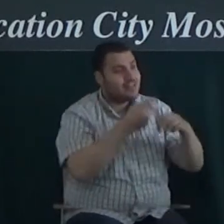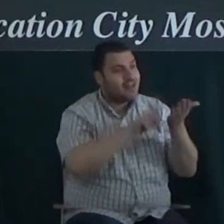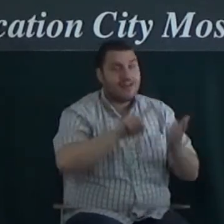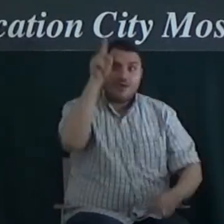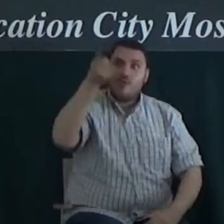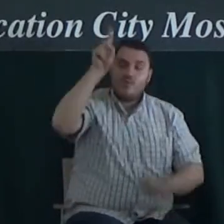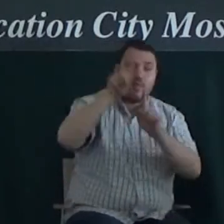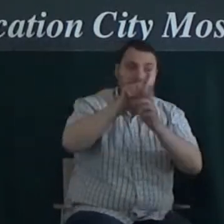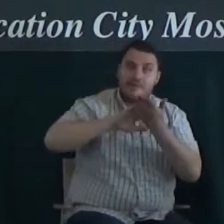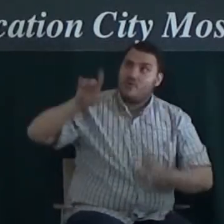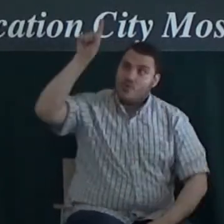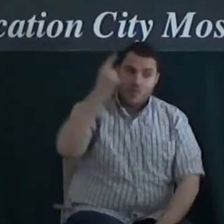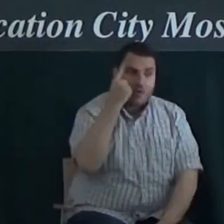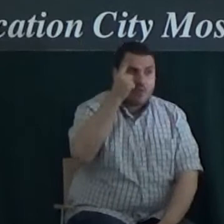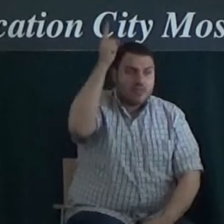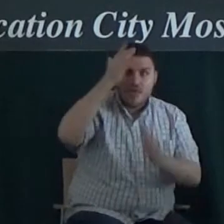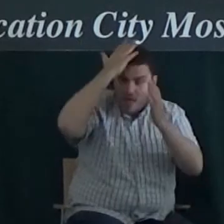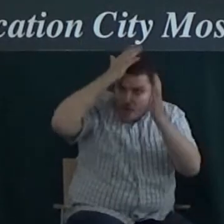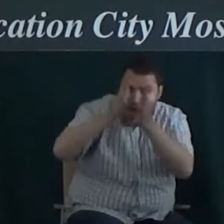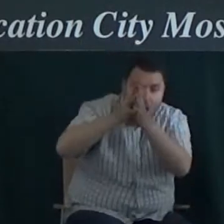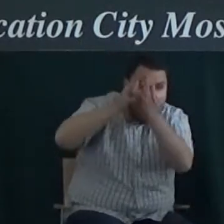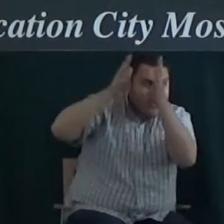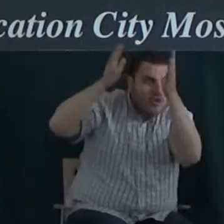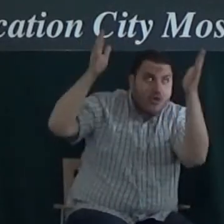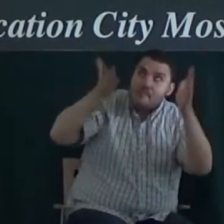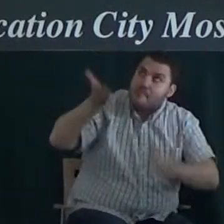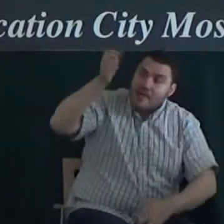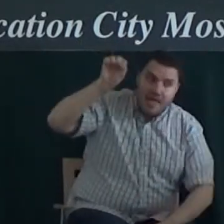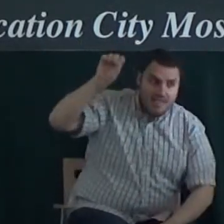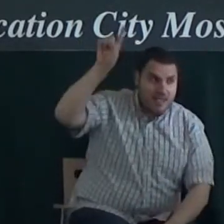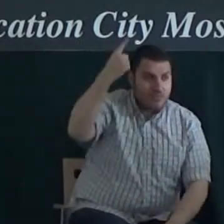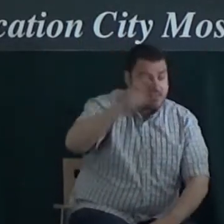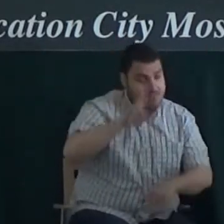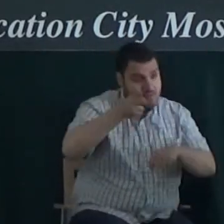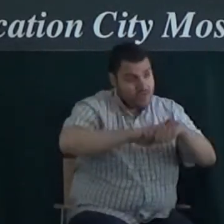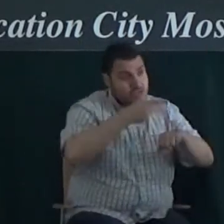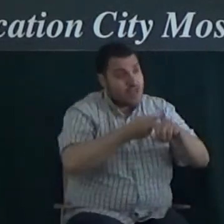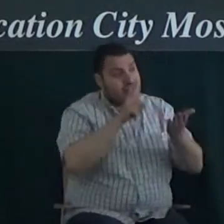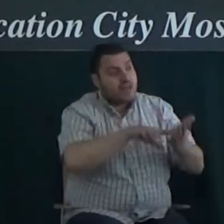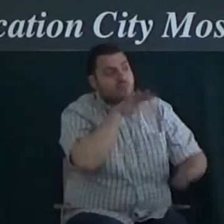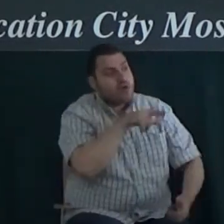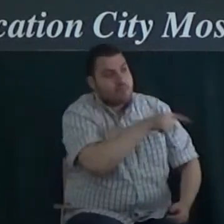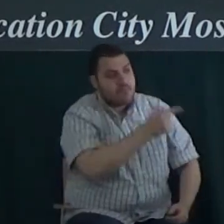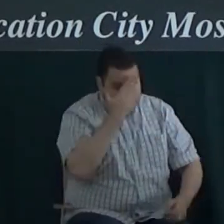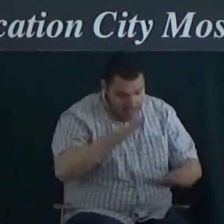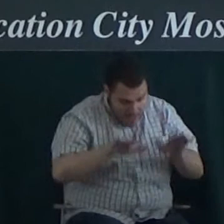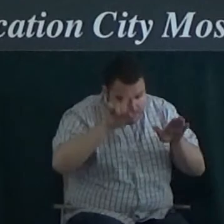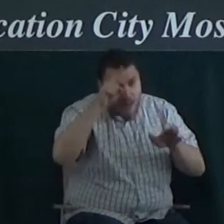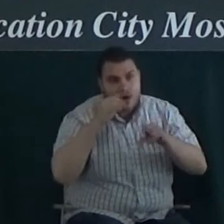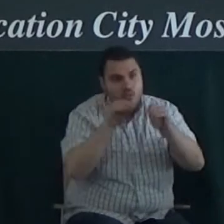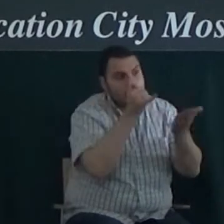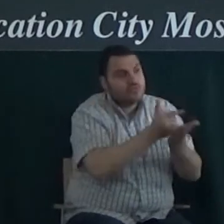لا شريك له تعظيماً لشانه، وأشهد أن محمدًا ابن عبد الله عبده ورسوله الداعي